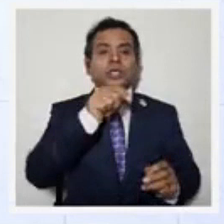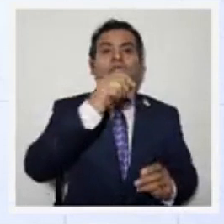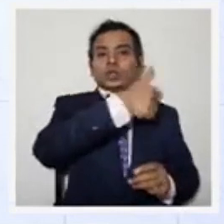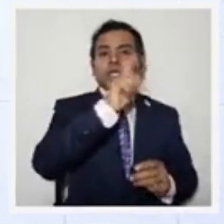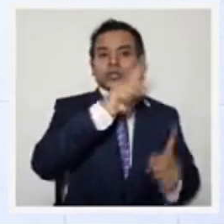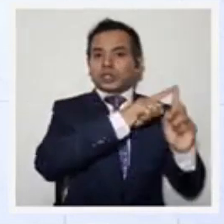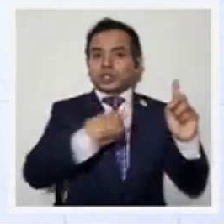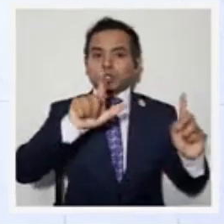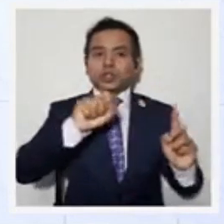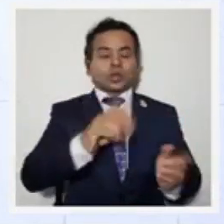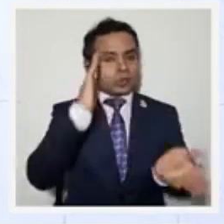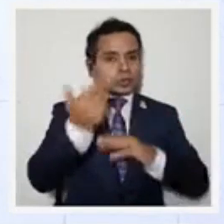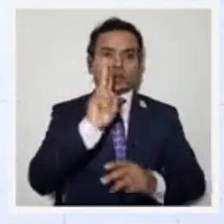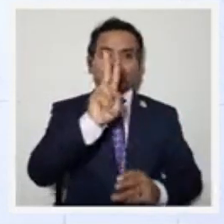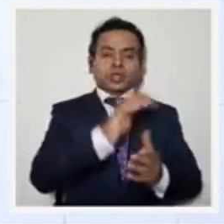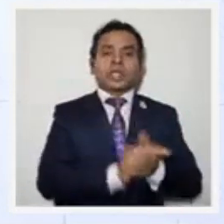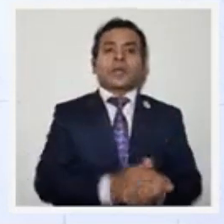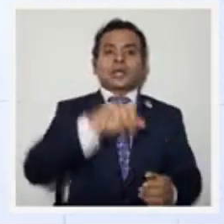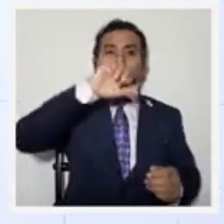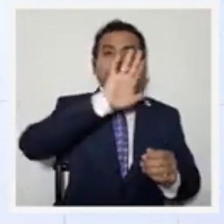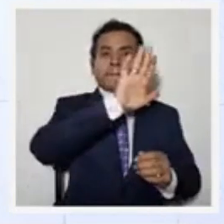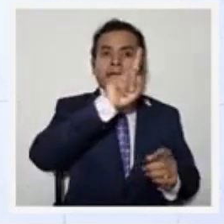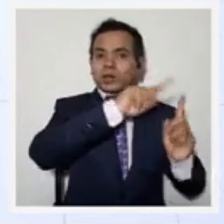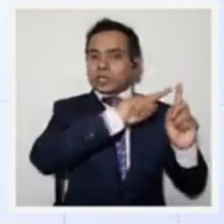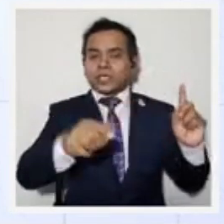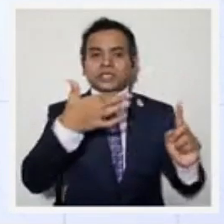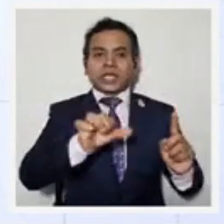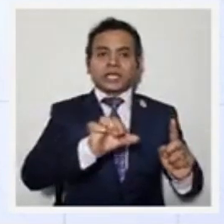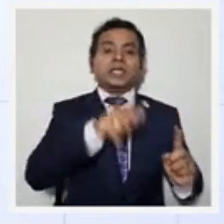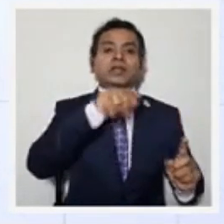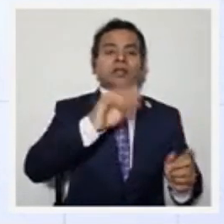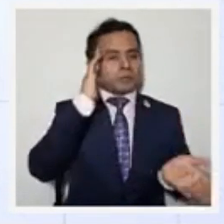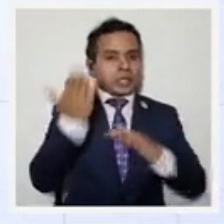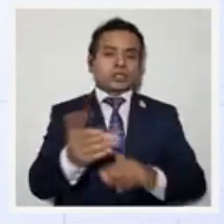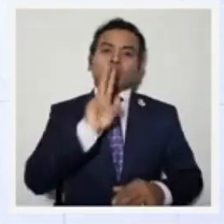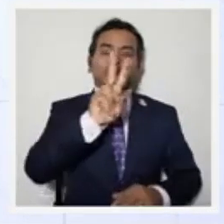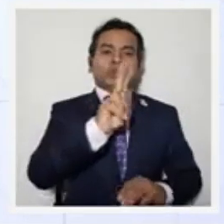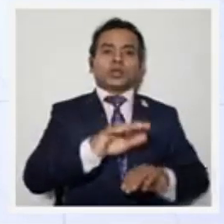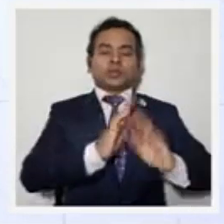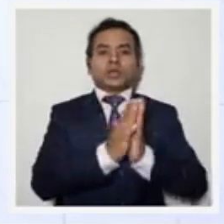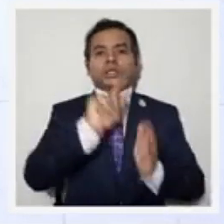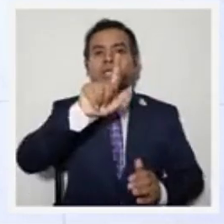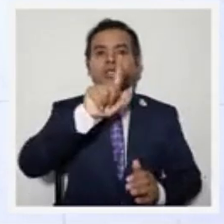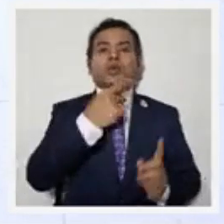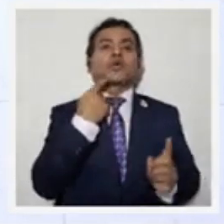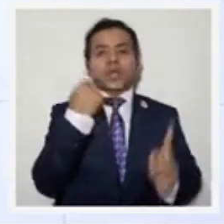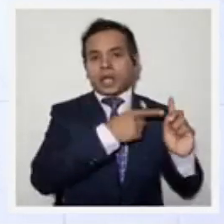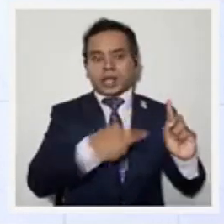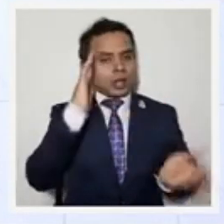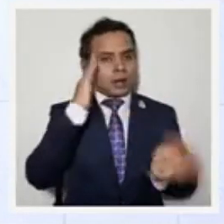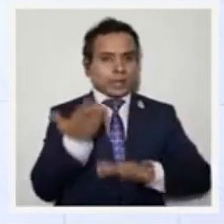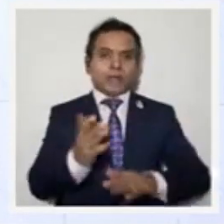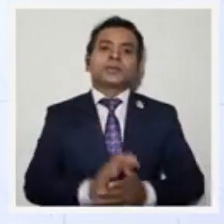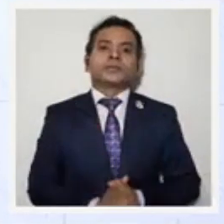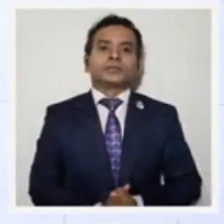90 বছরের উপরে 1 জন, 71 থেকে 80 বছরের 2 জন, 61 থেকে 70 বয়সের 2 জন